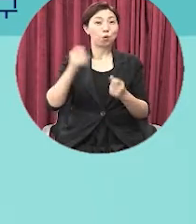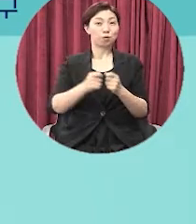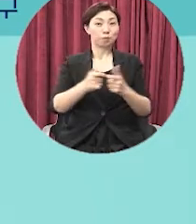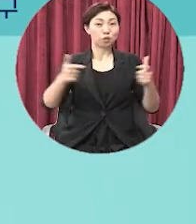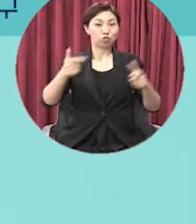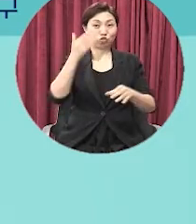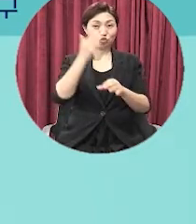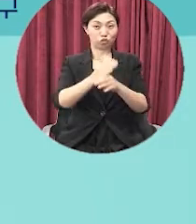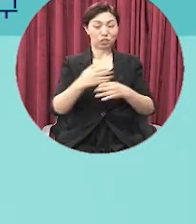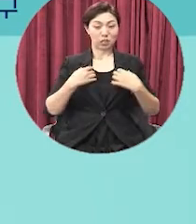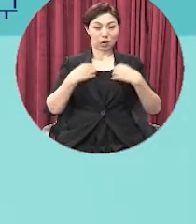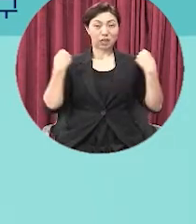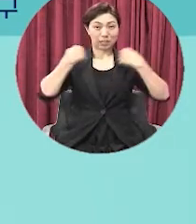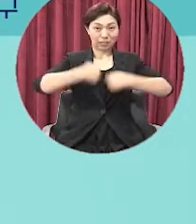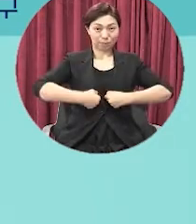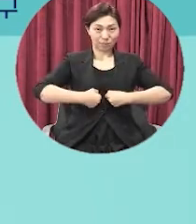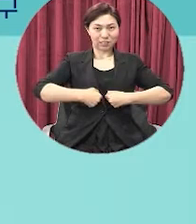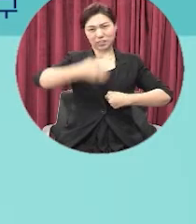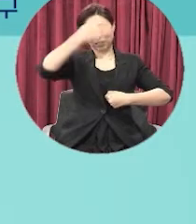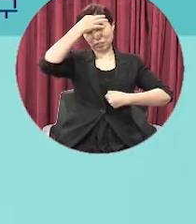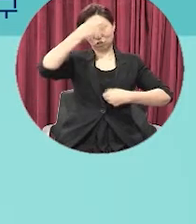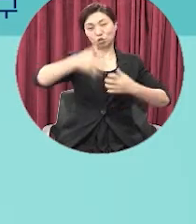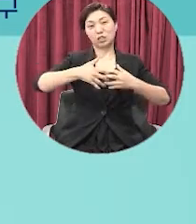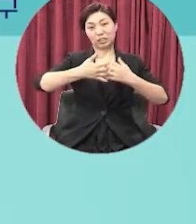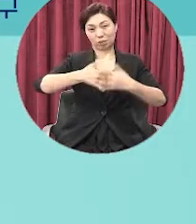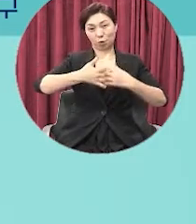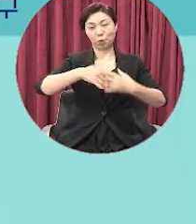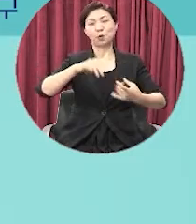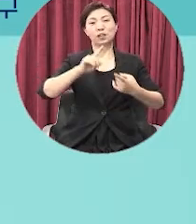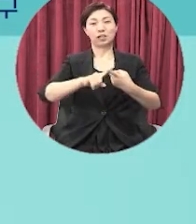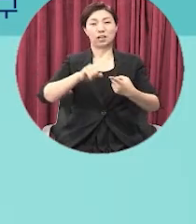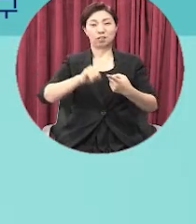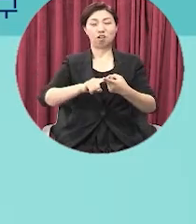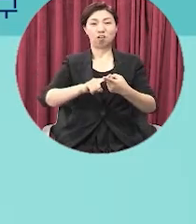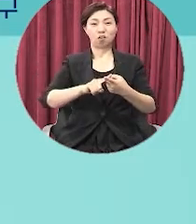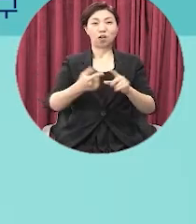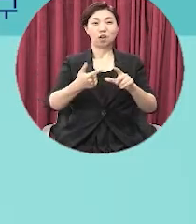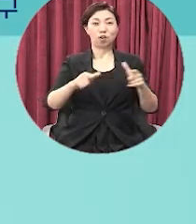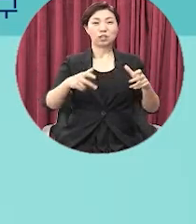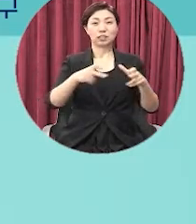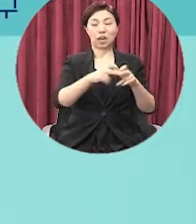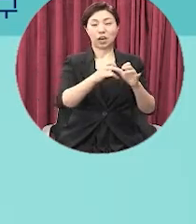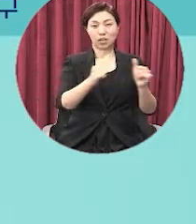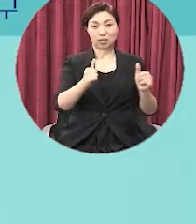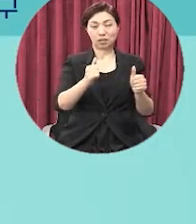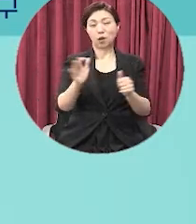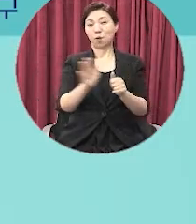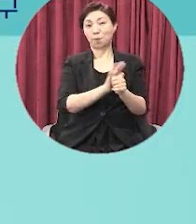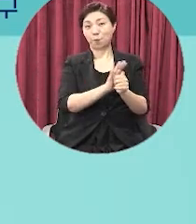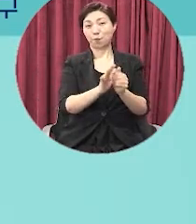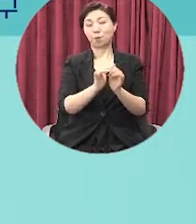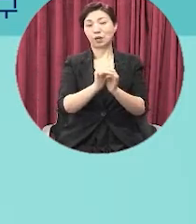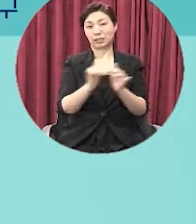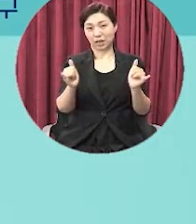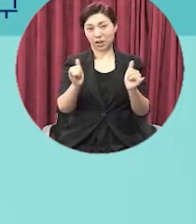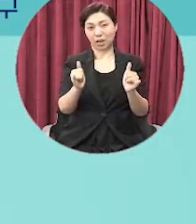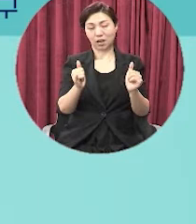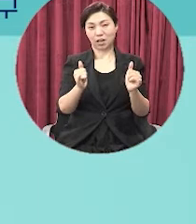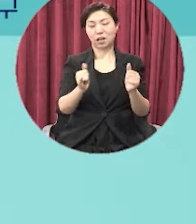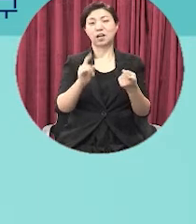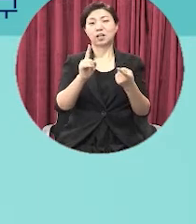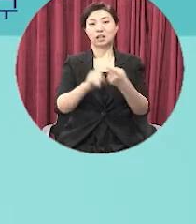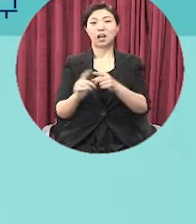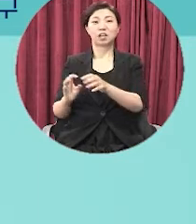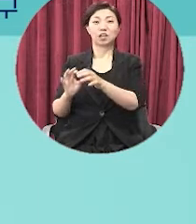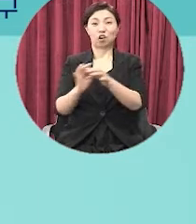다 데 대한 할 요청이 스피커 관련해서 보건 전문가 장애인 보호자 간 의 데이터를 연결할 수 있는 플랫폼에